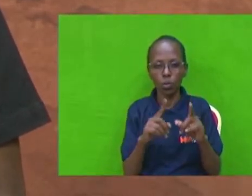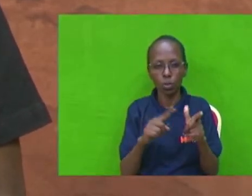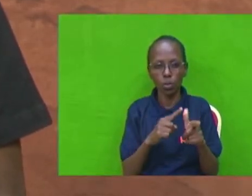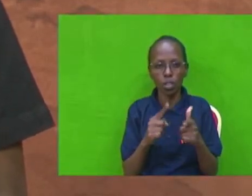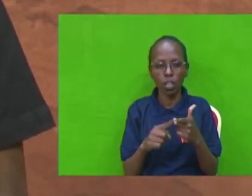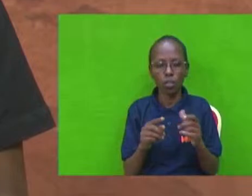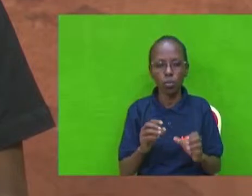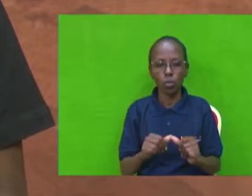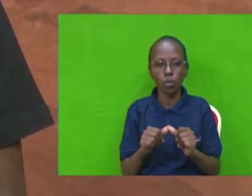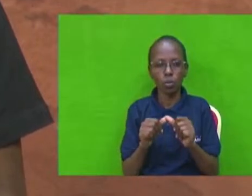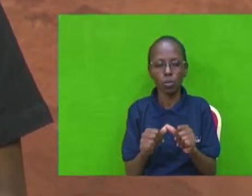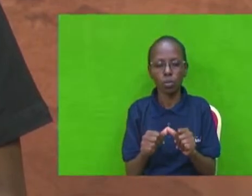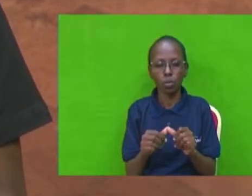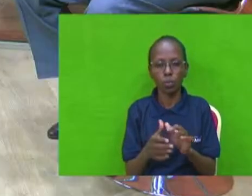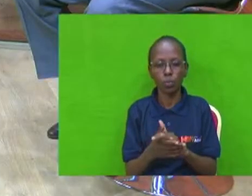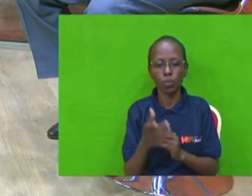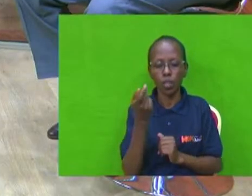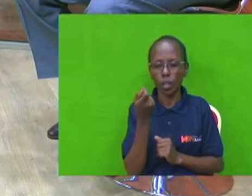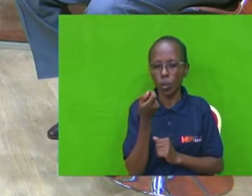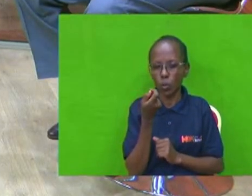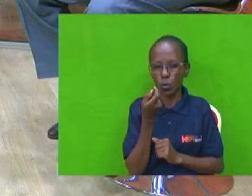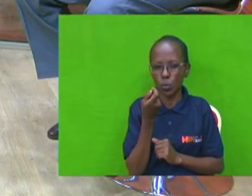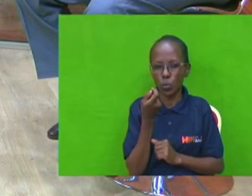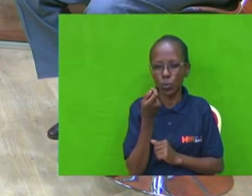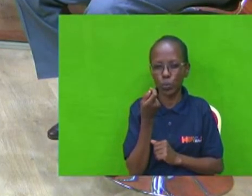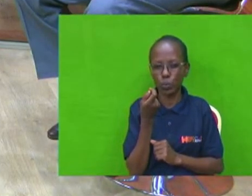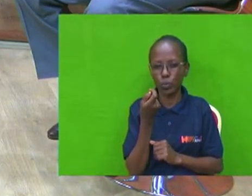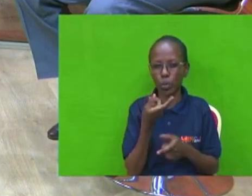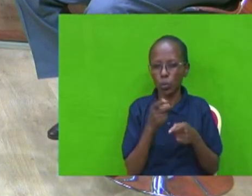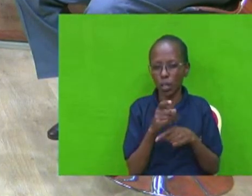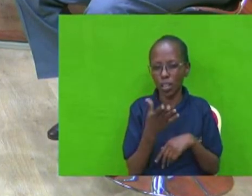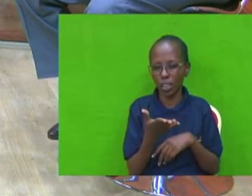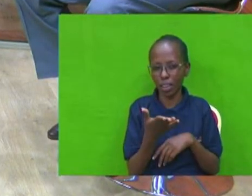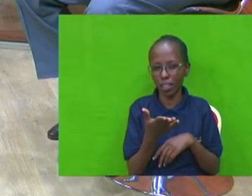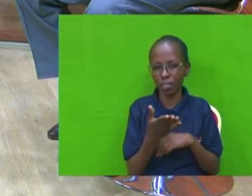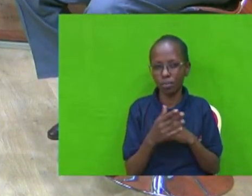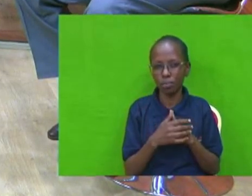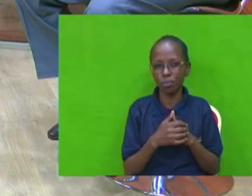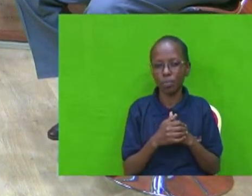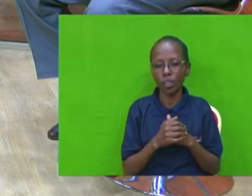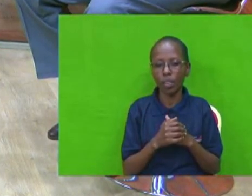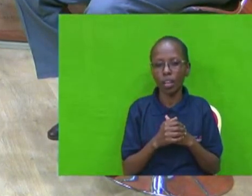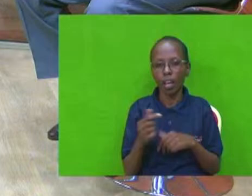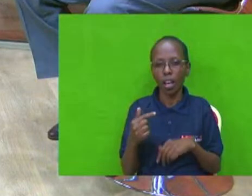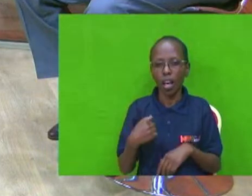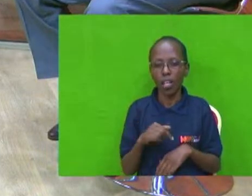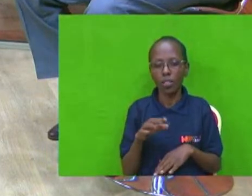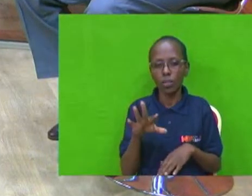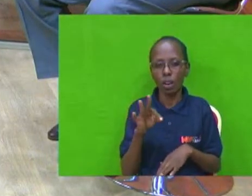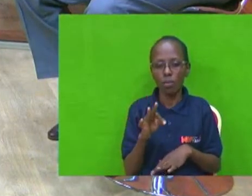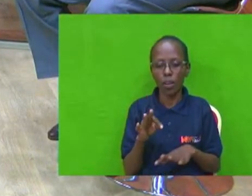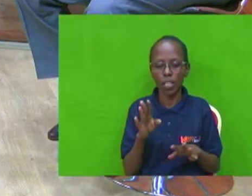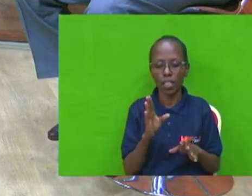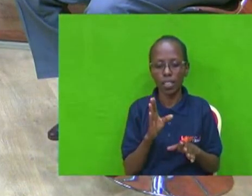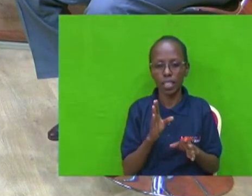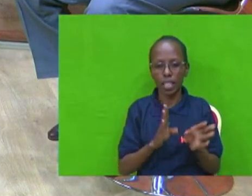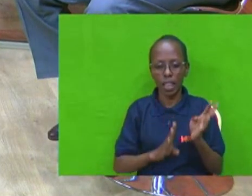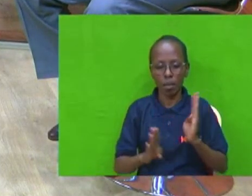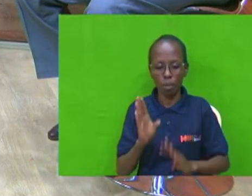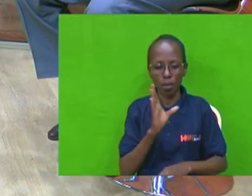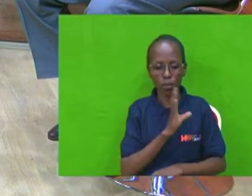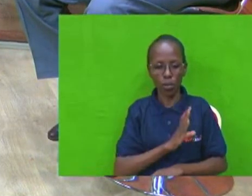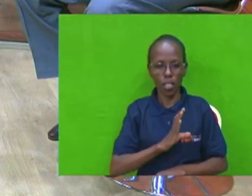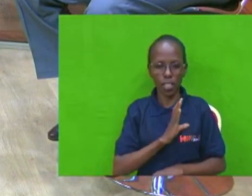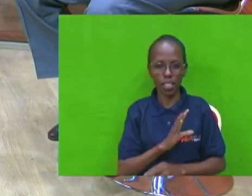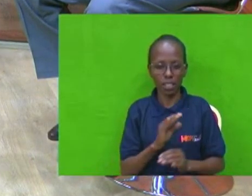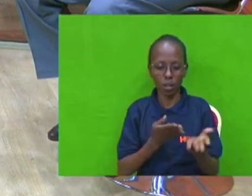tutaendelea. Swali la kwanza. Pengine kidogo tu kitu kidogo kuongeza pale. Tunakuta unajua tabia ama characteristic ya mtumwa